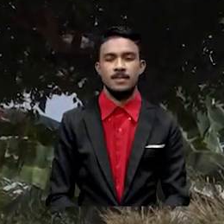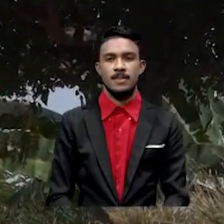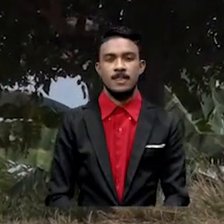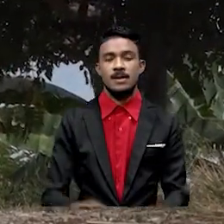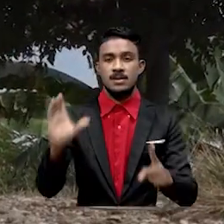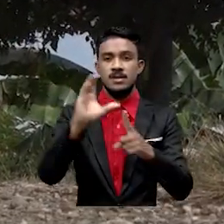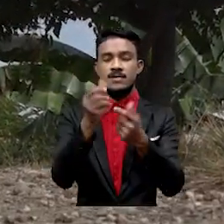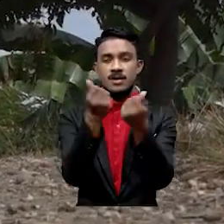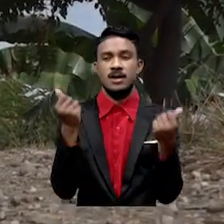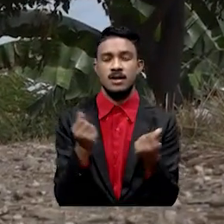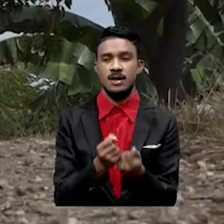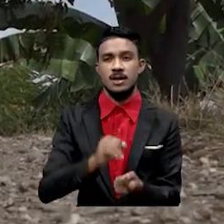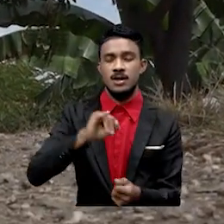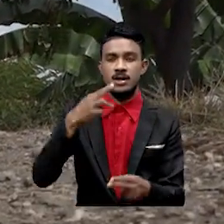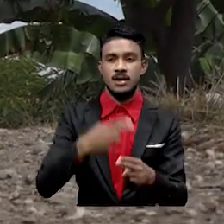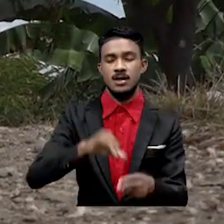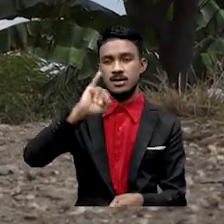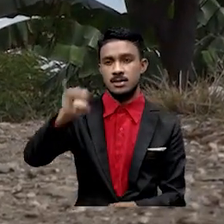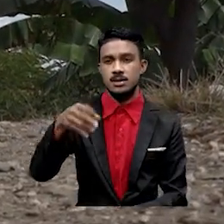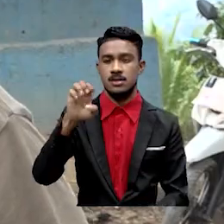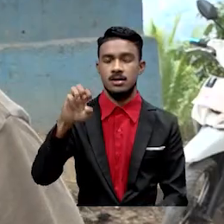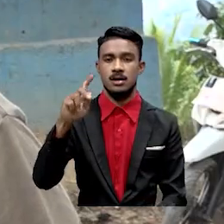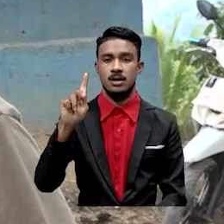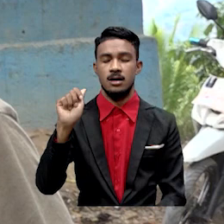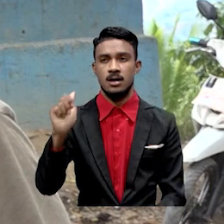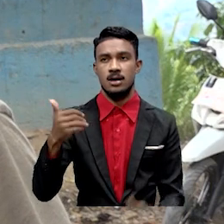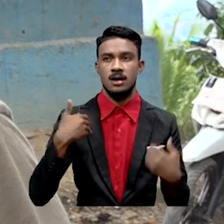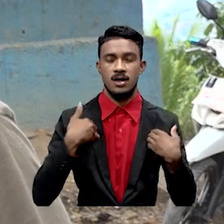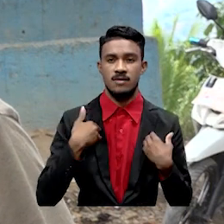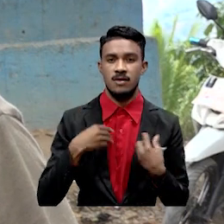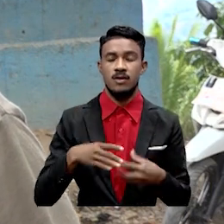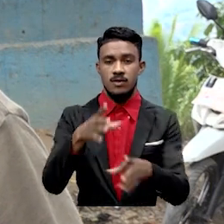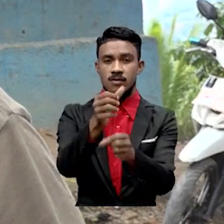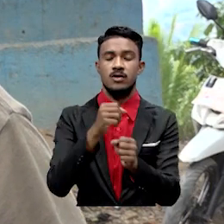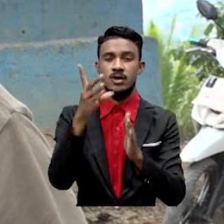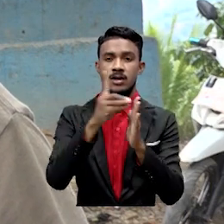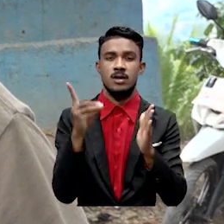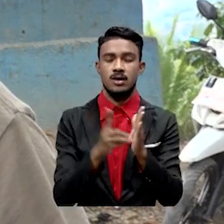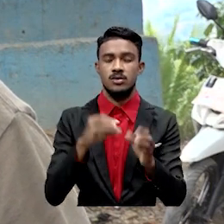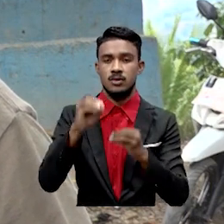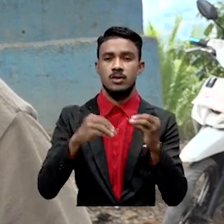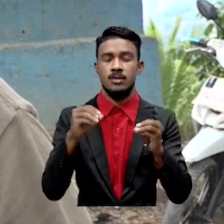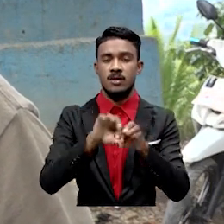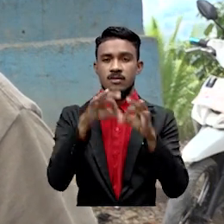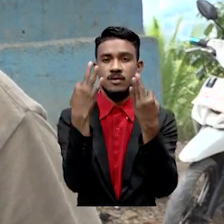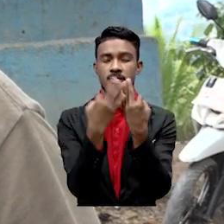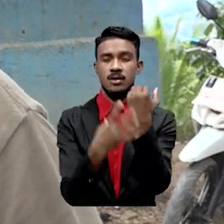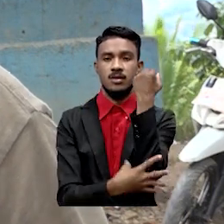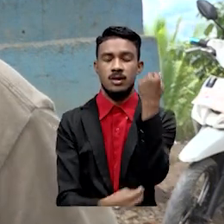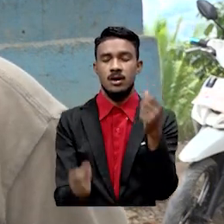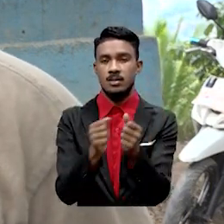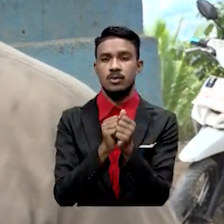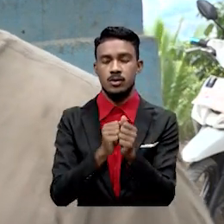Sefi aldeia Jeca Maria Ribeiro Hateteng nia parte recolhe ona dados kona ba familia vulnerável hamutuk uma kain rua